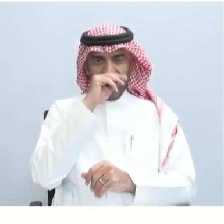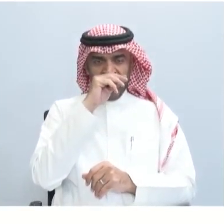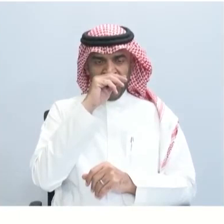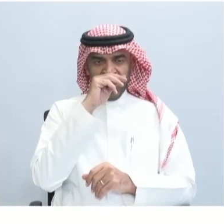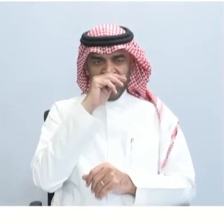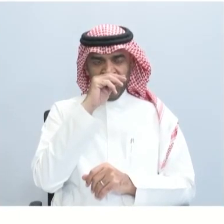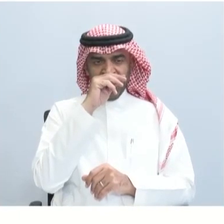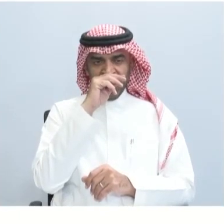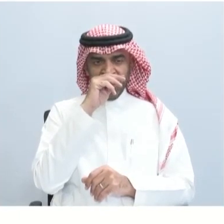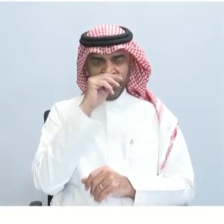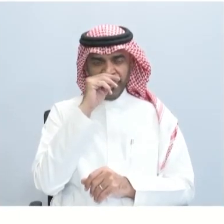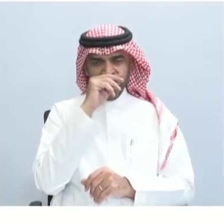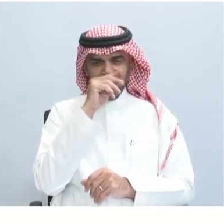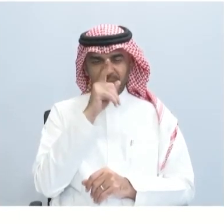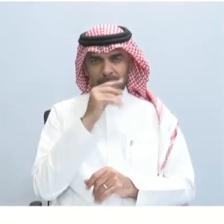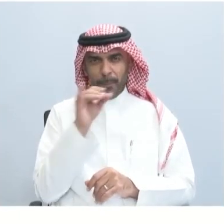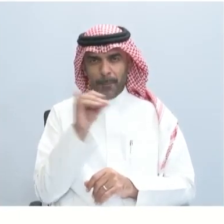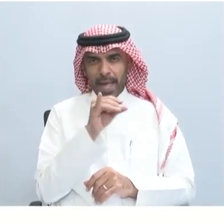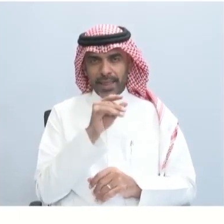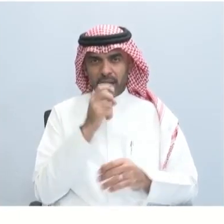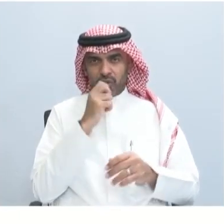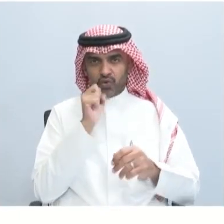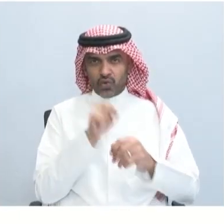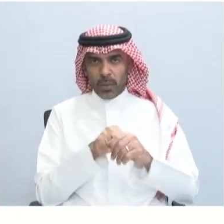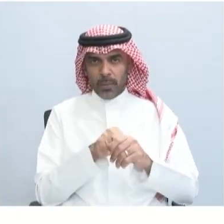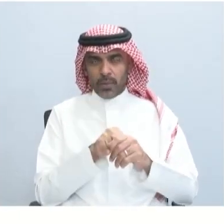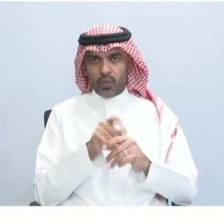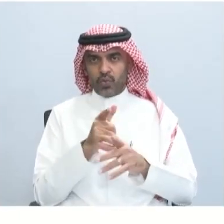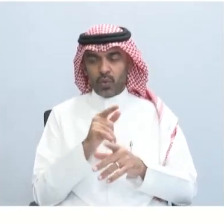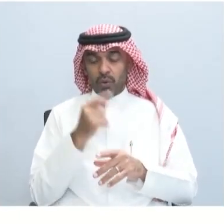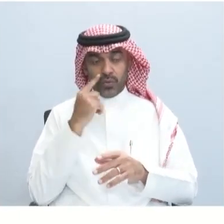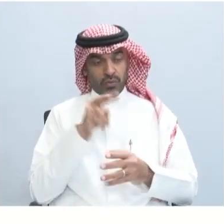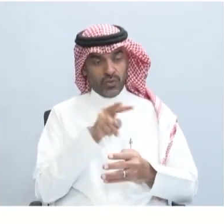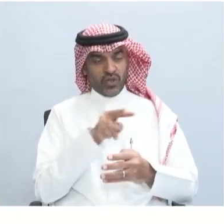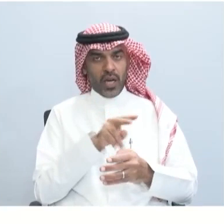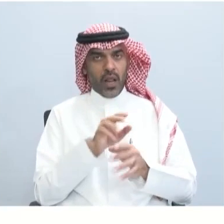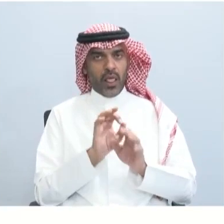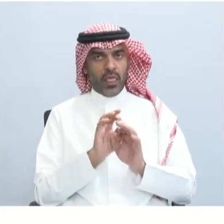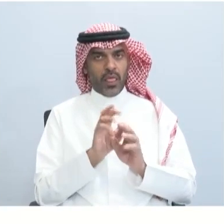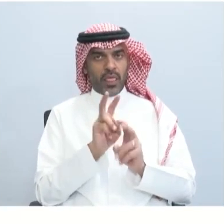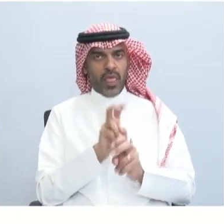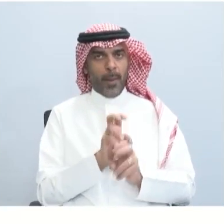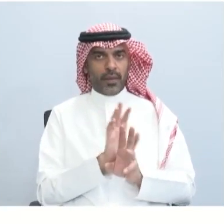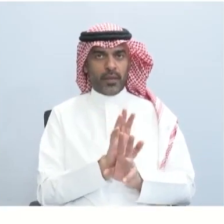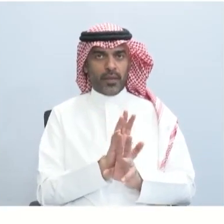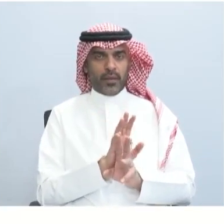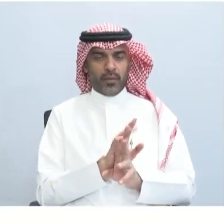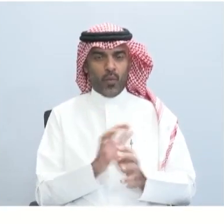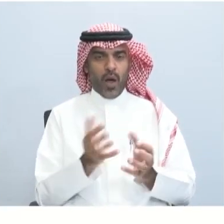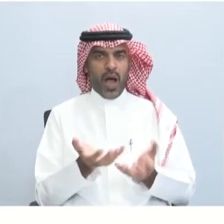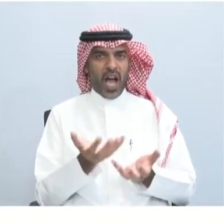اما الماده الصلبه ماده لها شكل ثابت وحجم ثابت